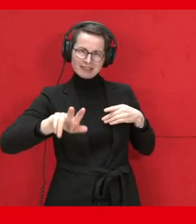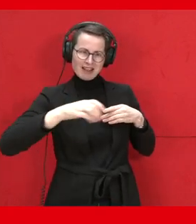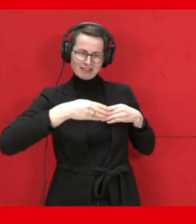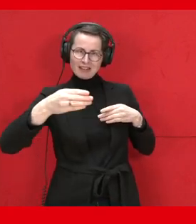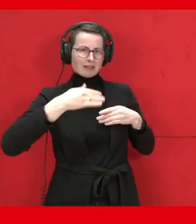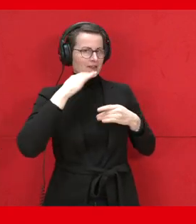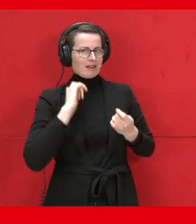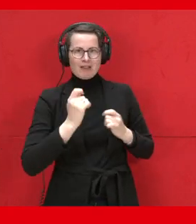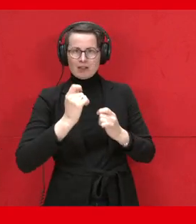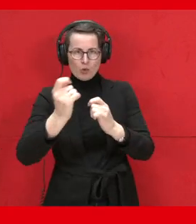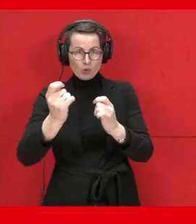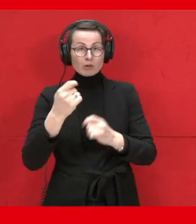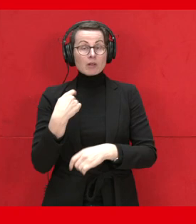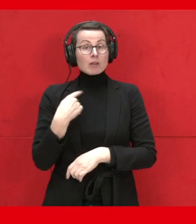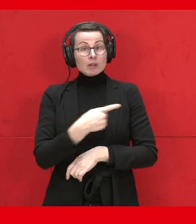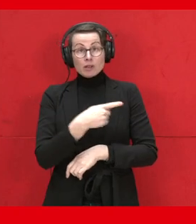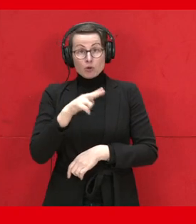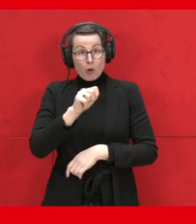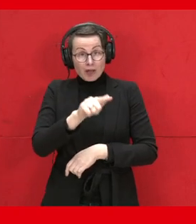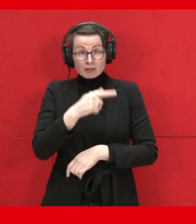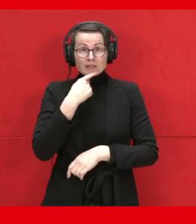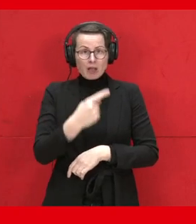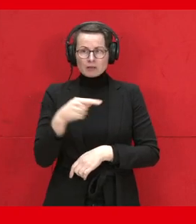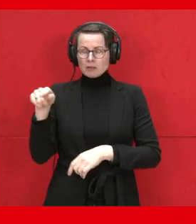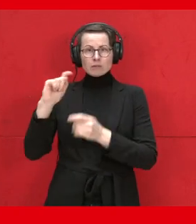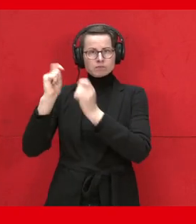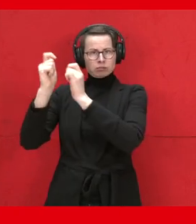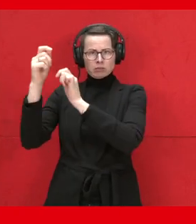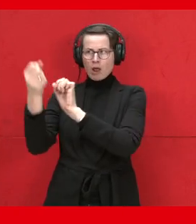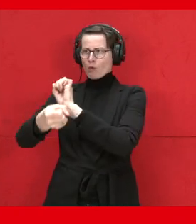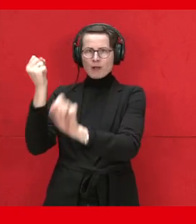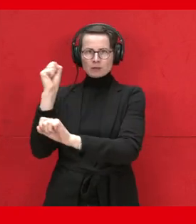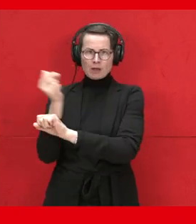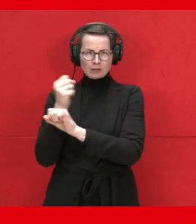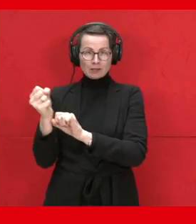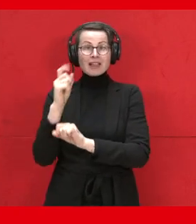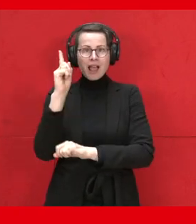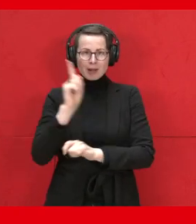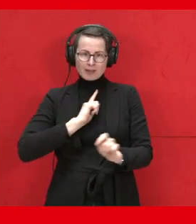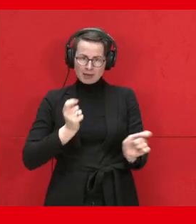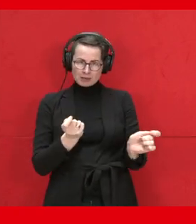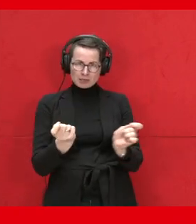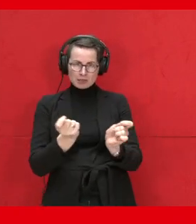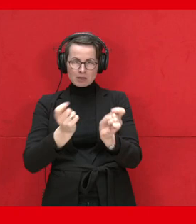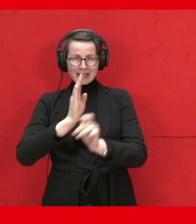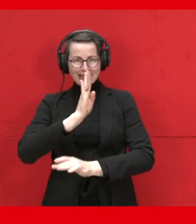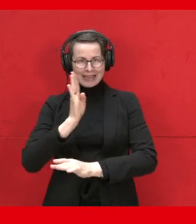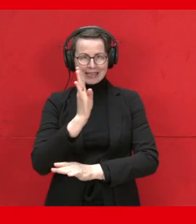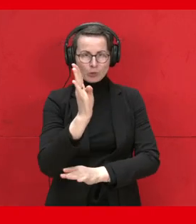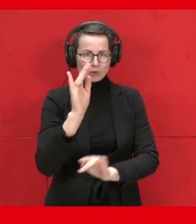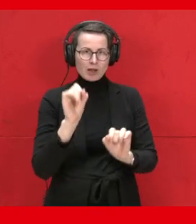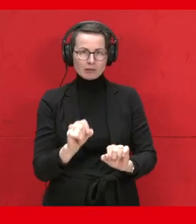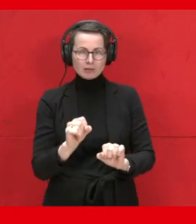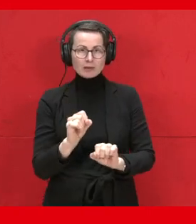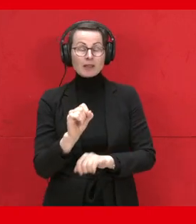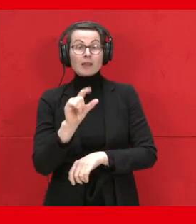das hat Norbert gesagt, diese Veränderungen nicht aufhalten, aber wir können und wollen in eine Richtung geben. Dabei muss es zuallererst darauf ankommen,